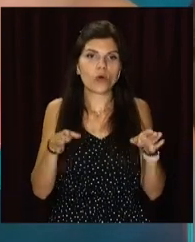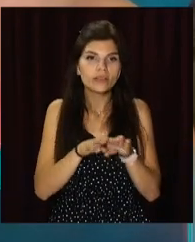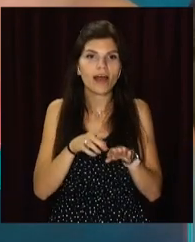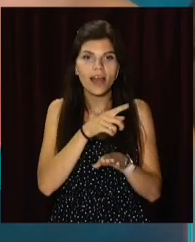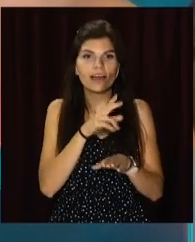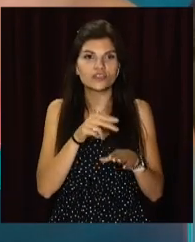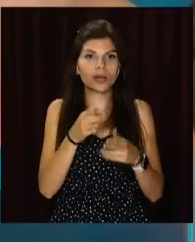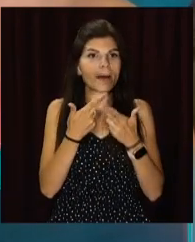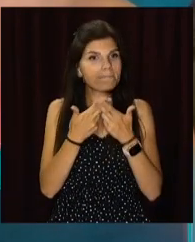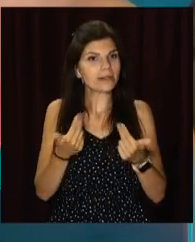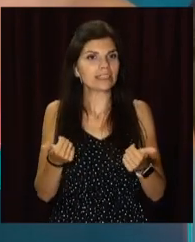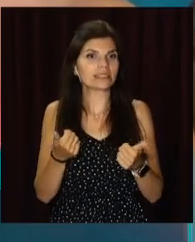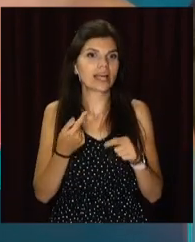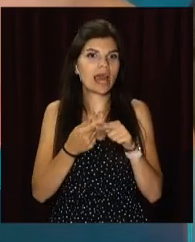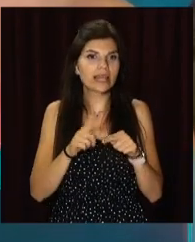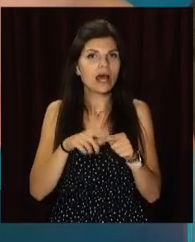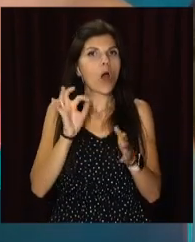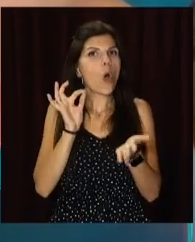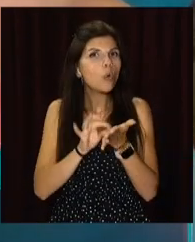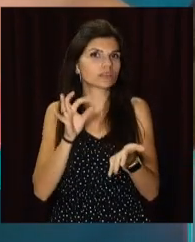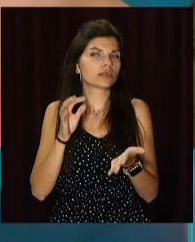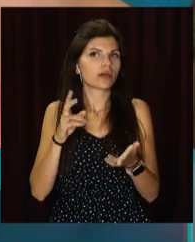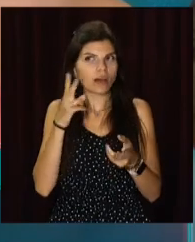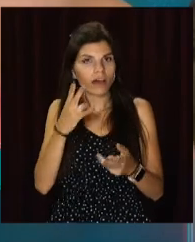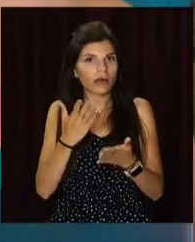це признано, це оцінили,